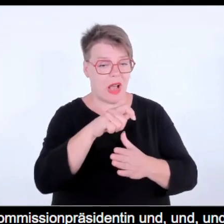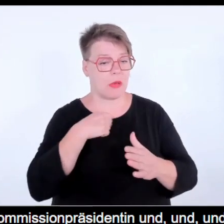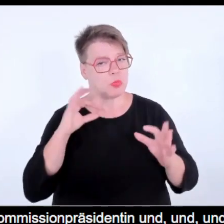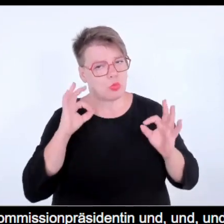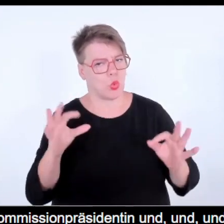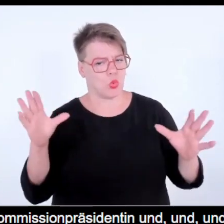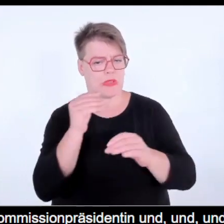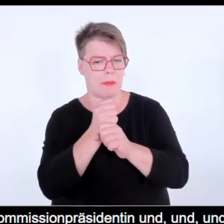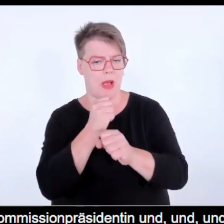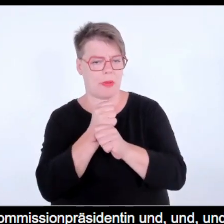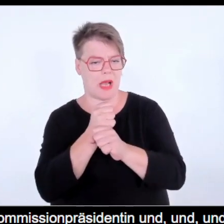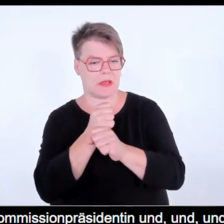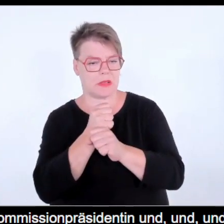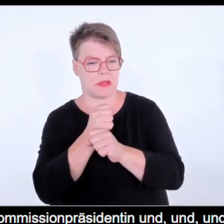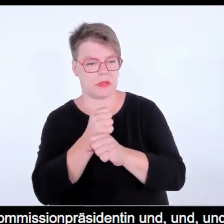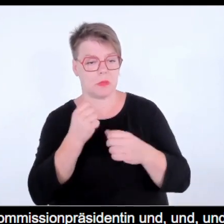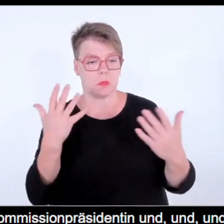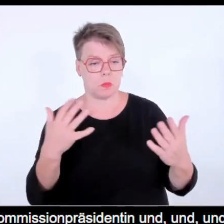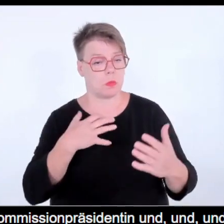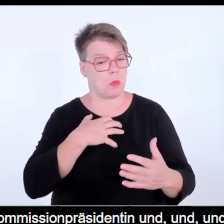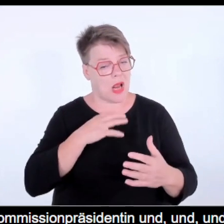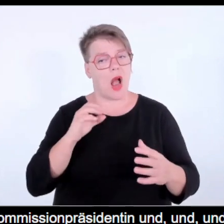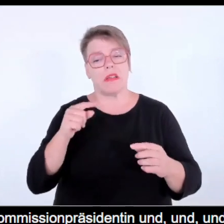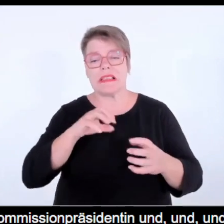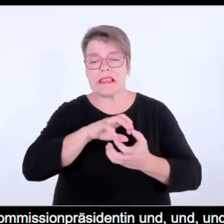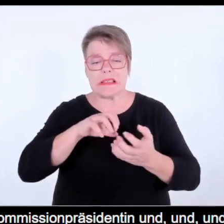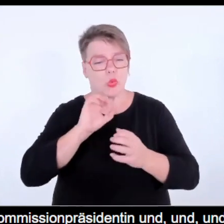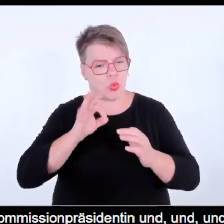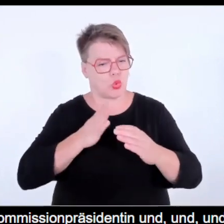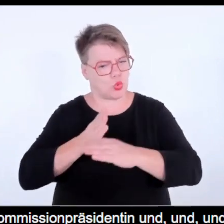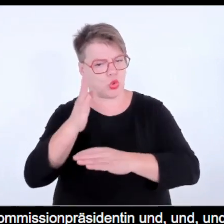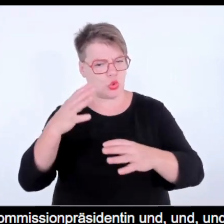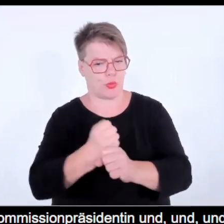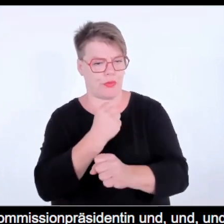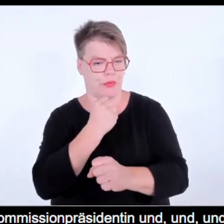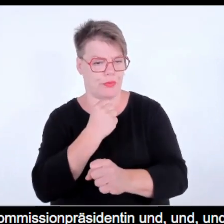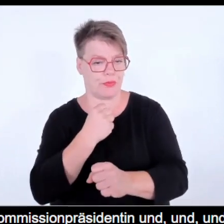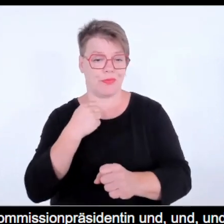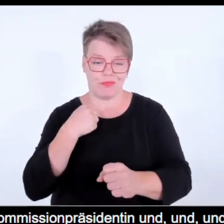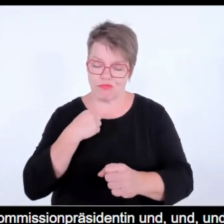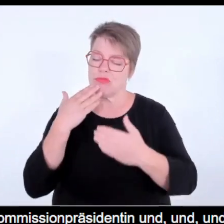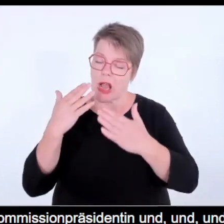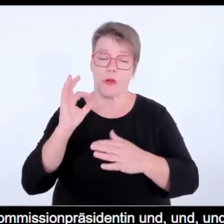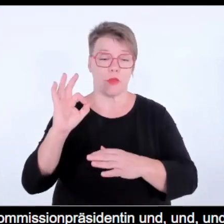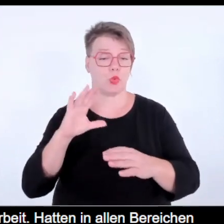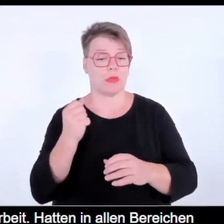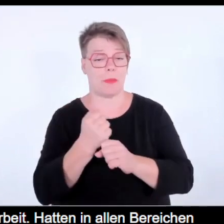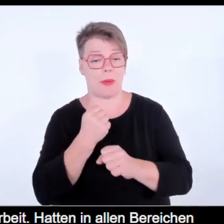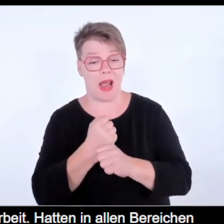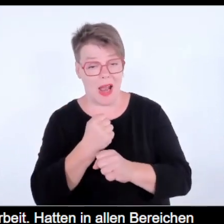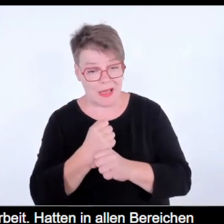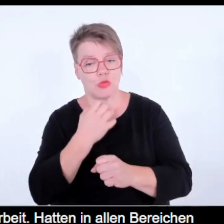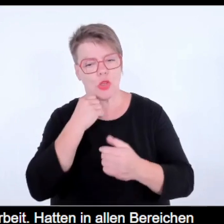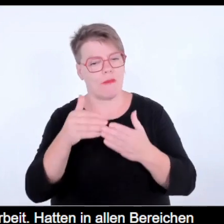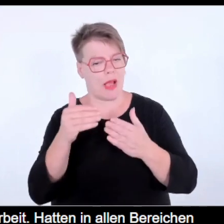Aber wunderbar davon möchte ich Ihnen an der Stelle hier in dieser Pressekonferenz, in der wir uns jetzt auch seit fünf Jahren wieder sehen, herzlich danken für die gute Zusammenarbeit.